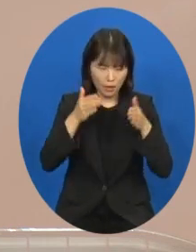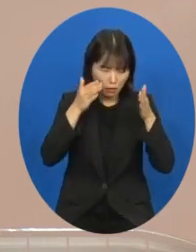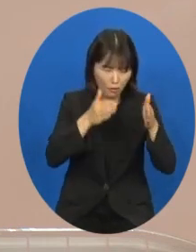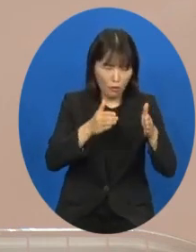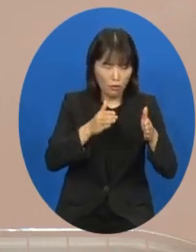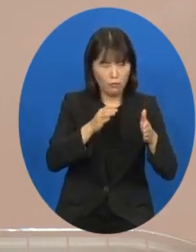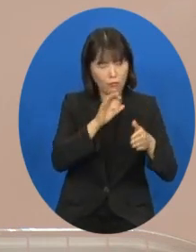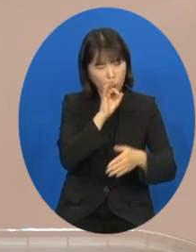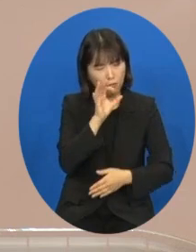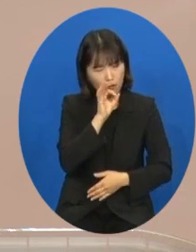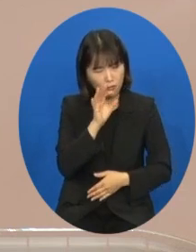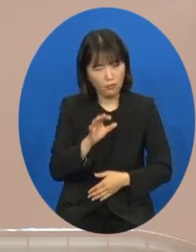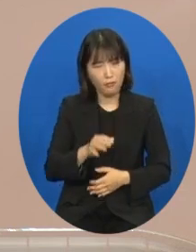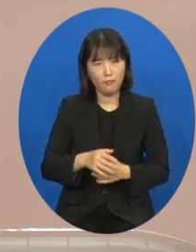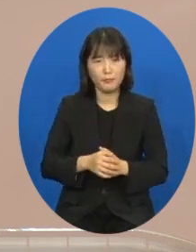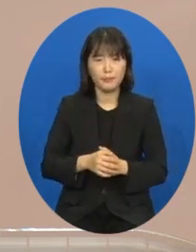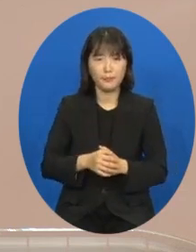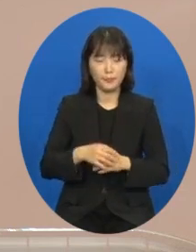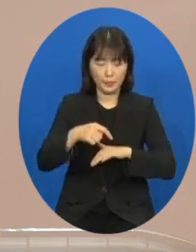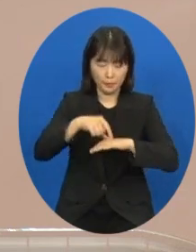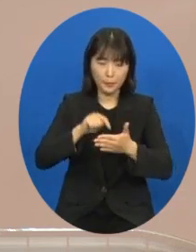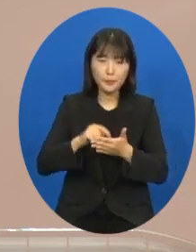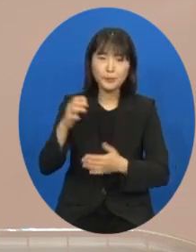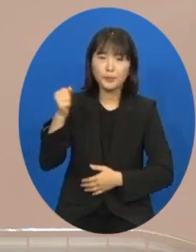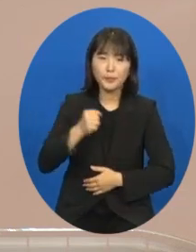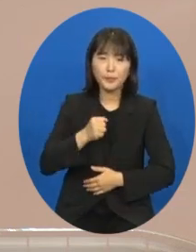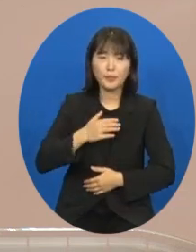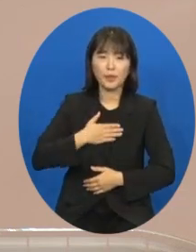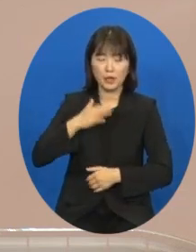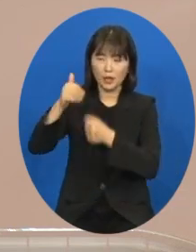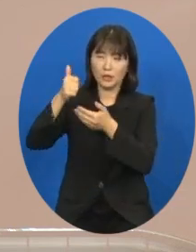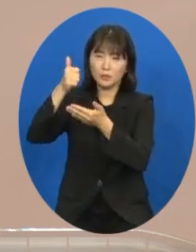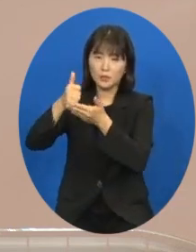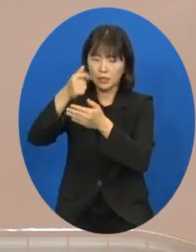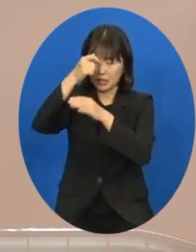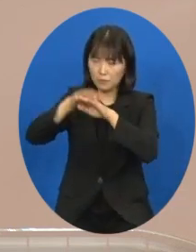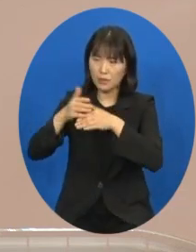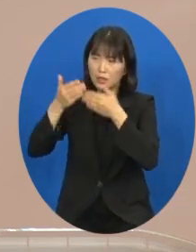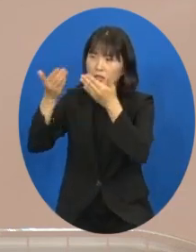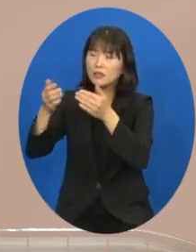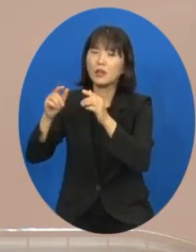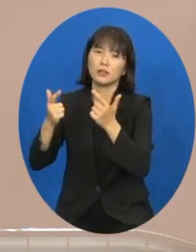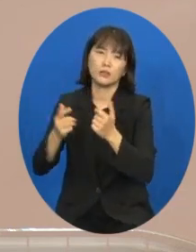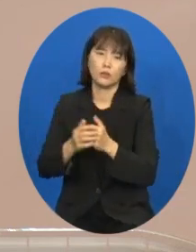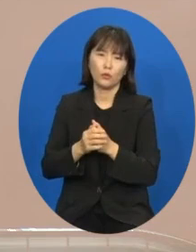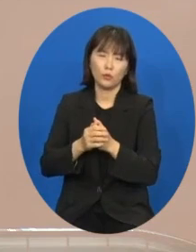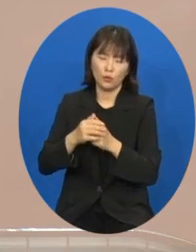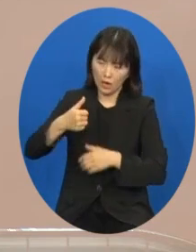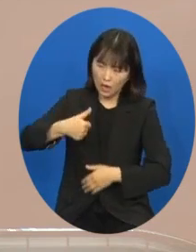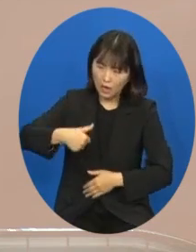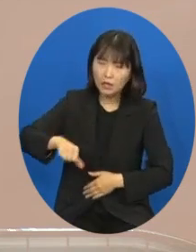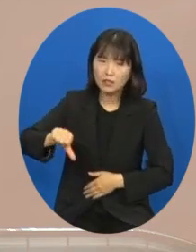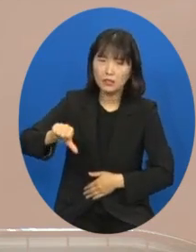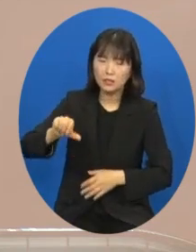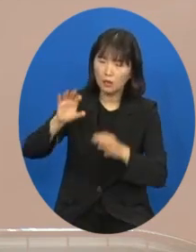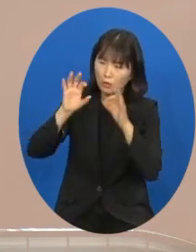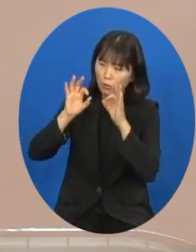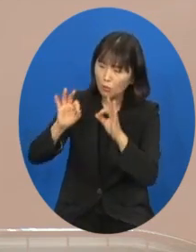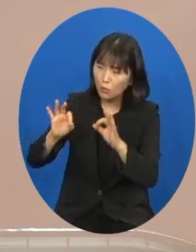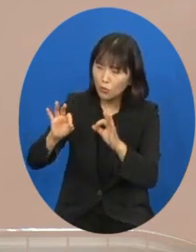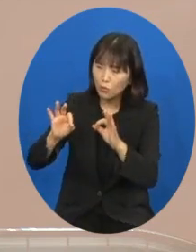거예요. 이런 마음 가지고 내가 하나님께 주님께 예배하는 게 아니고 아들을 보고